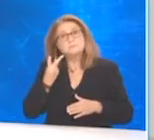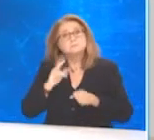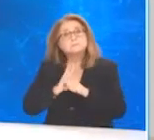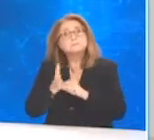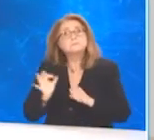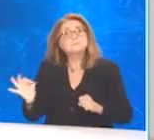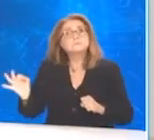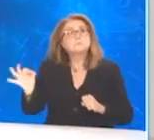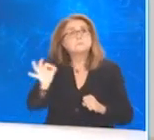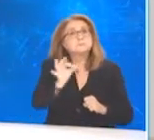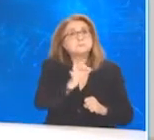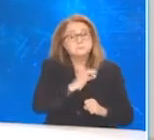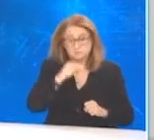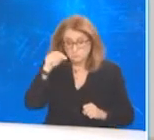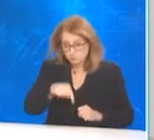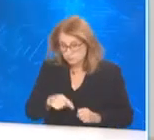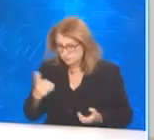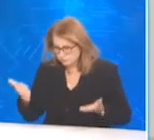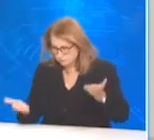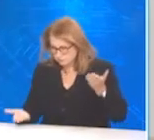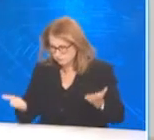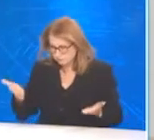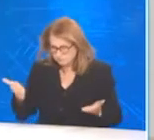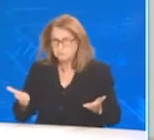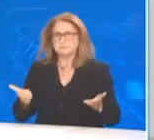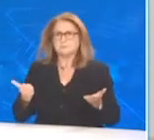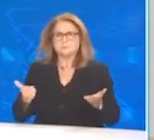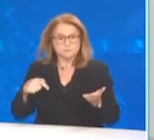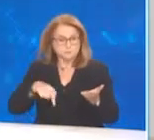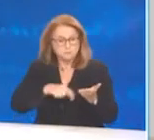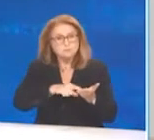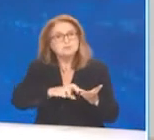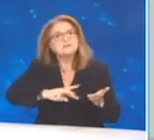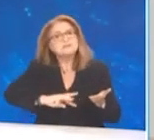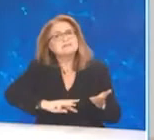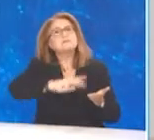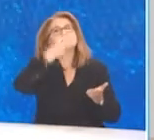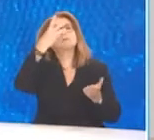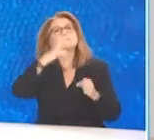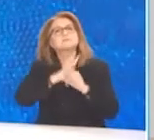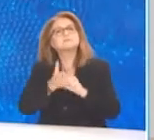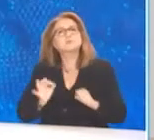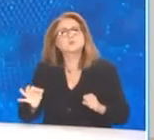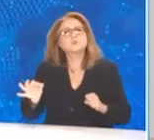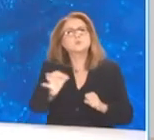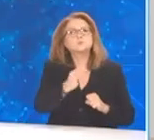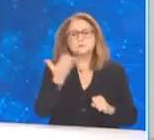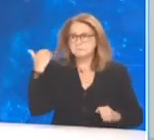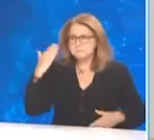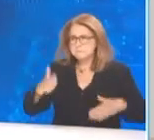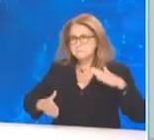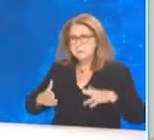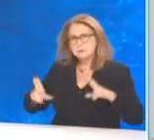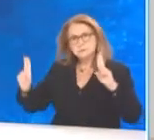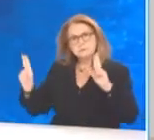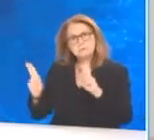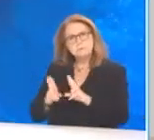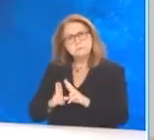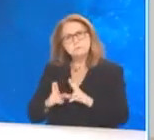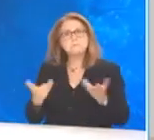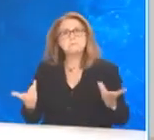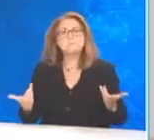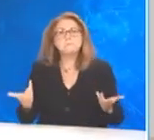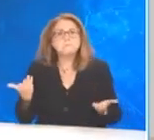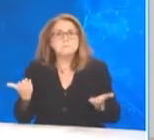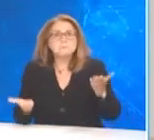πανδημίας, σε σχέση με τα τωρινά, γιατί ο κόσμος ακούει τα τριπλάσια κρούσματα και θέλω να δοθεί μια εικόνα πώς είναι τελικά, ποια είναι τελικά